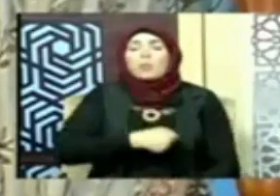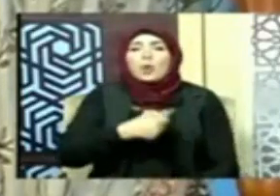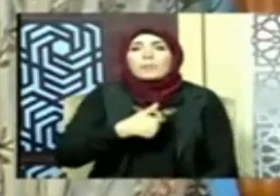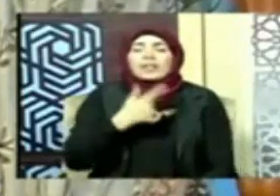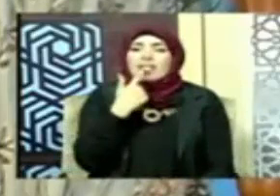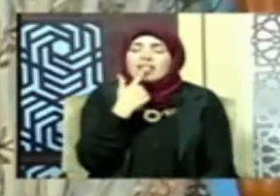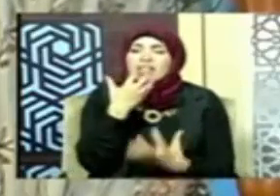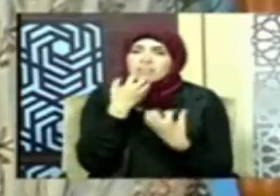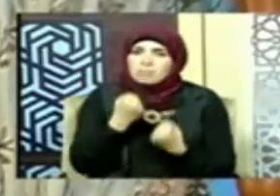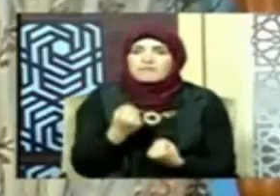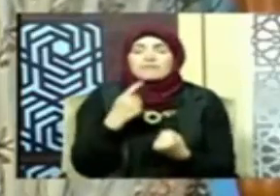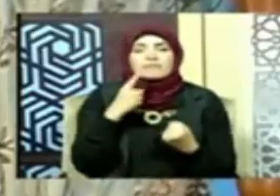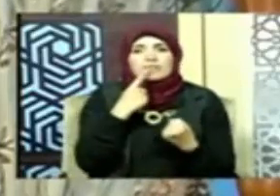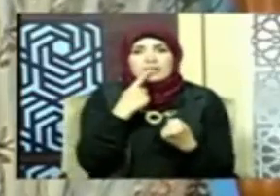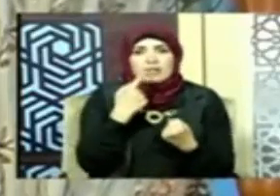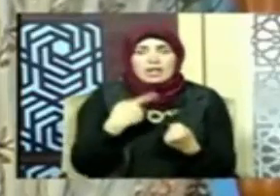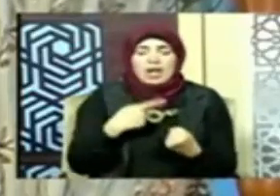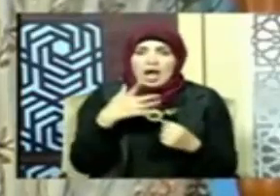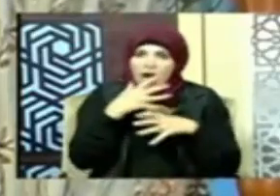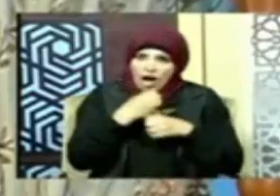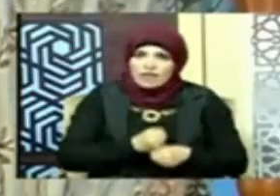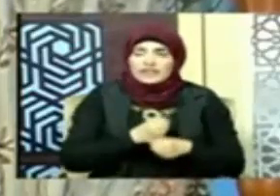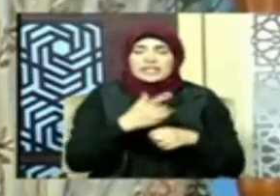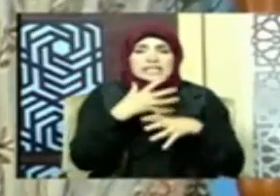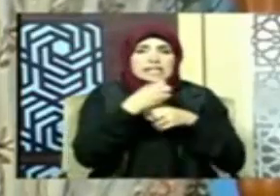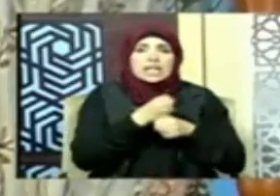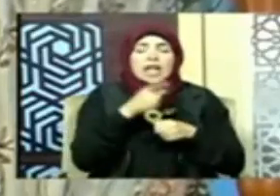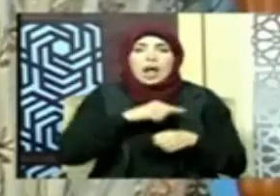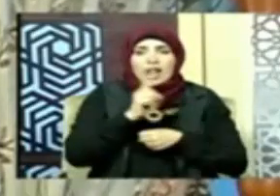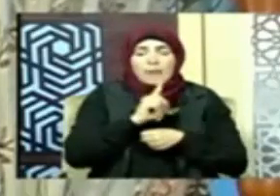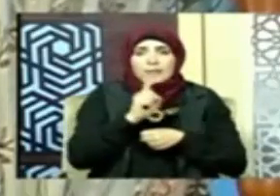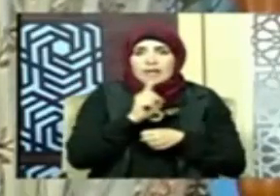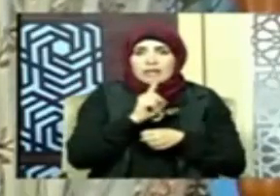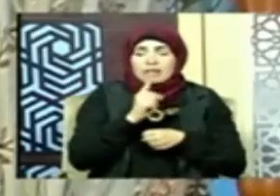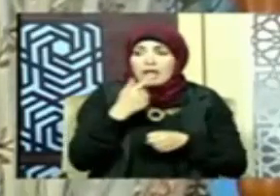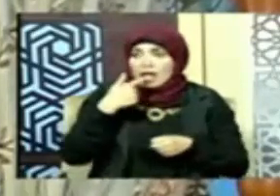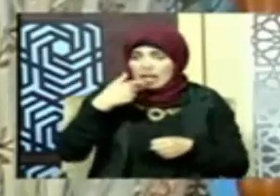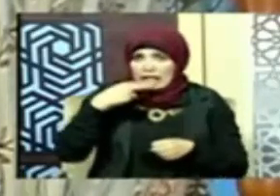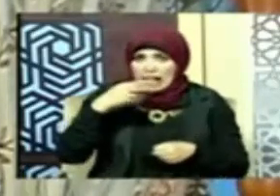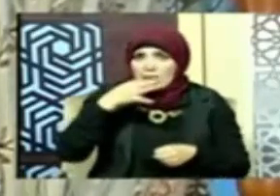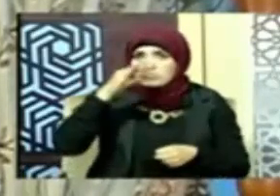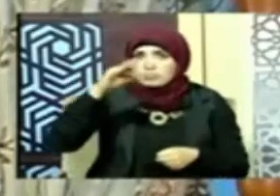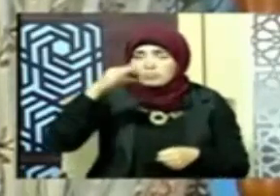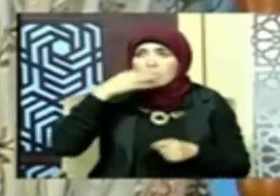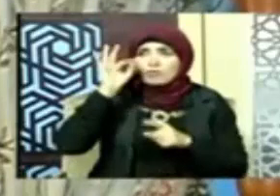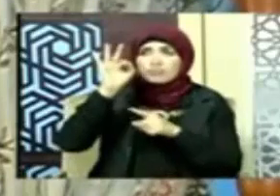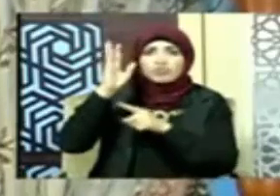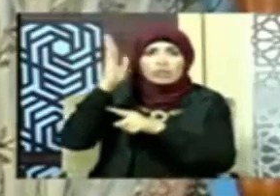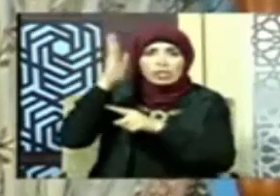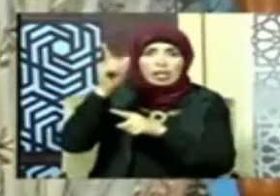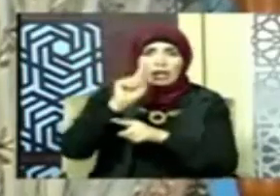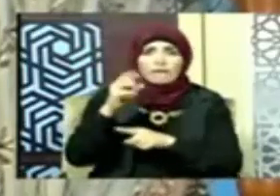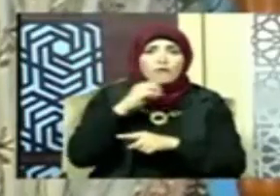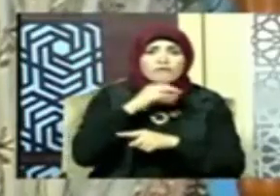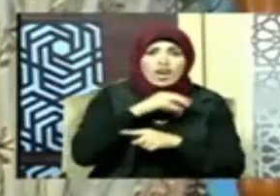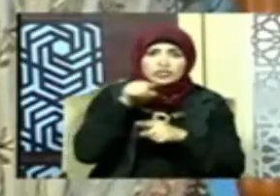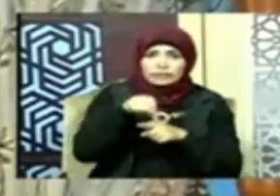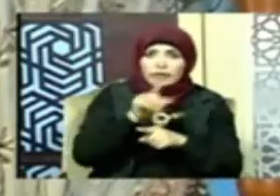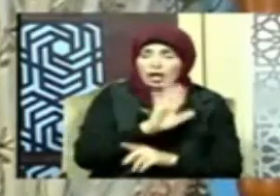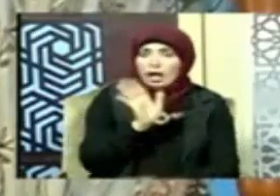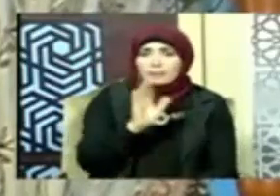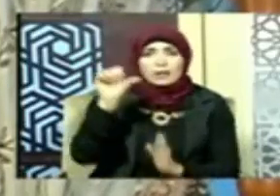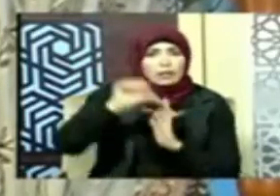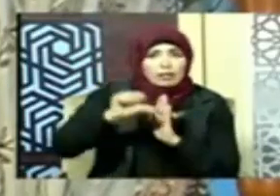عفو اللسان، عفو الفرج، عفو البطن، ليس ببذيء ولا بفاحش ولا